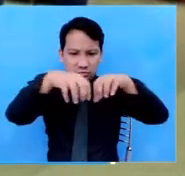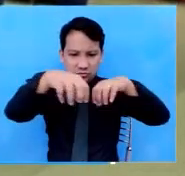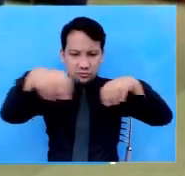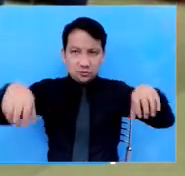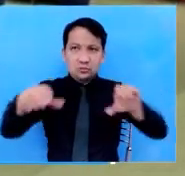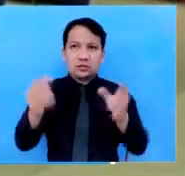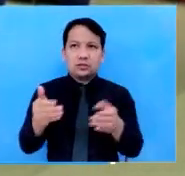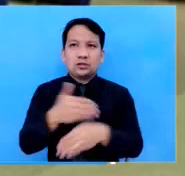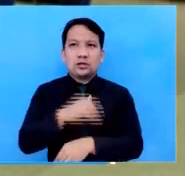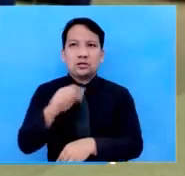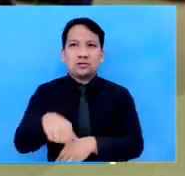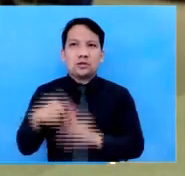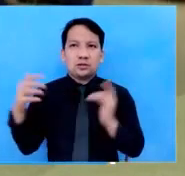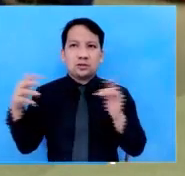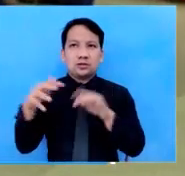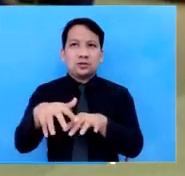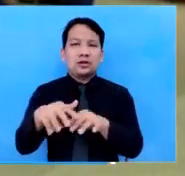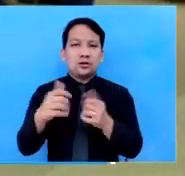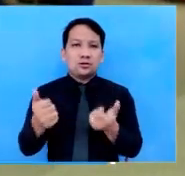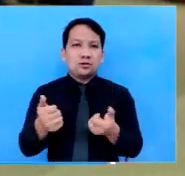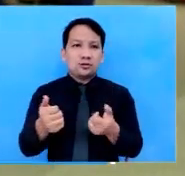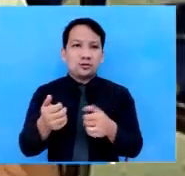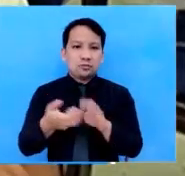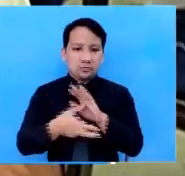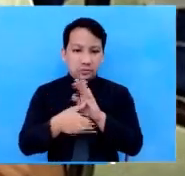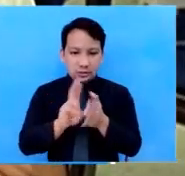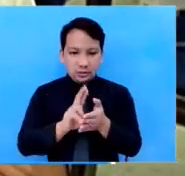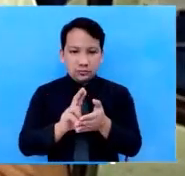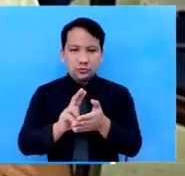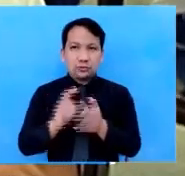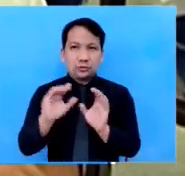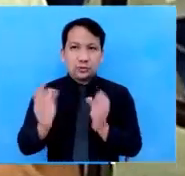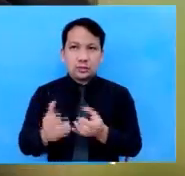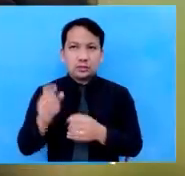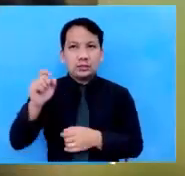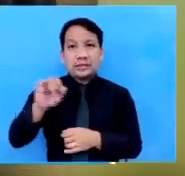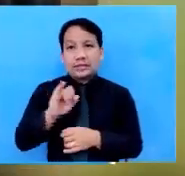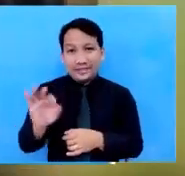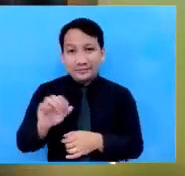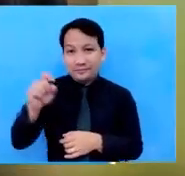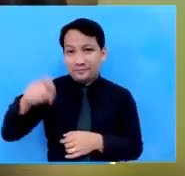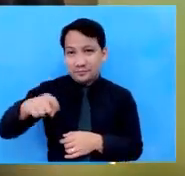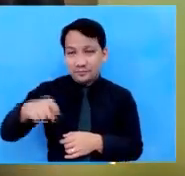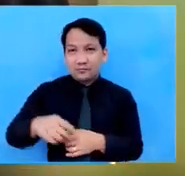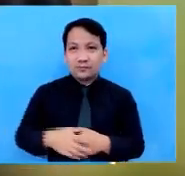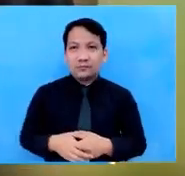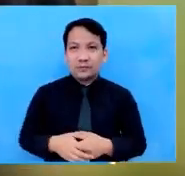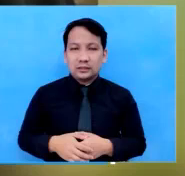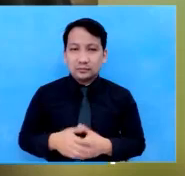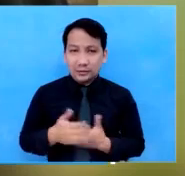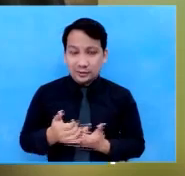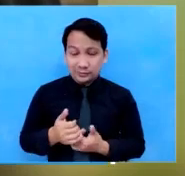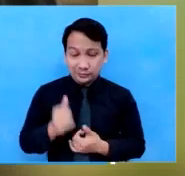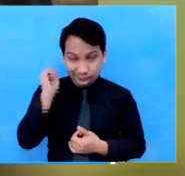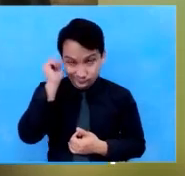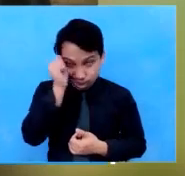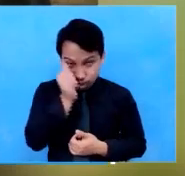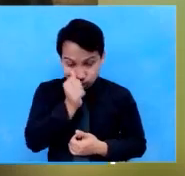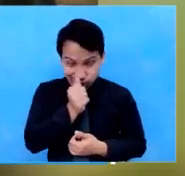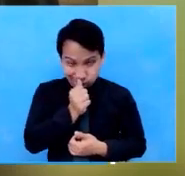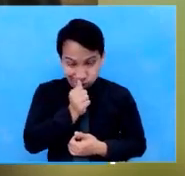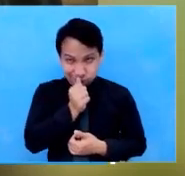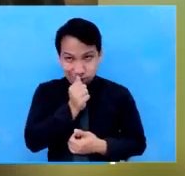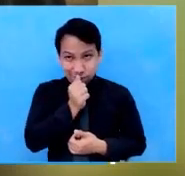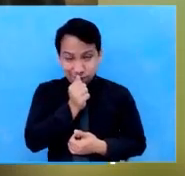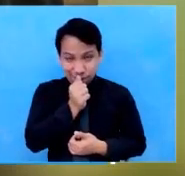naman sila nagsasagawa naman ng remedial classes kung kinakailangan. Gretchen? Mukhang tiis-tiis ulit mga kapatid at sa